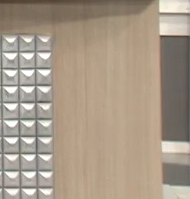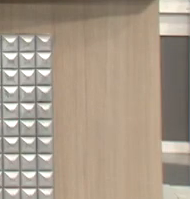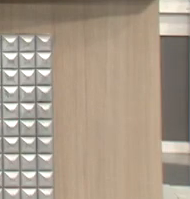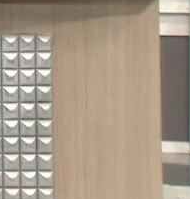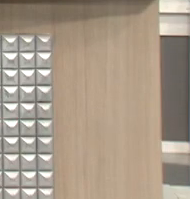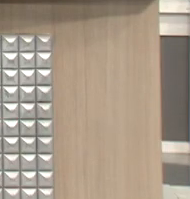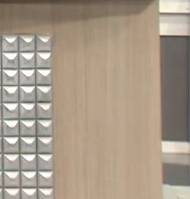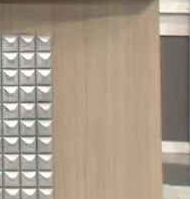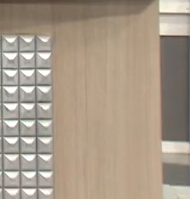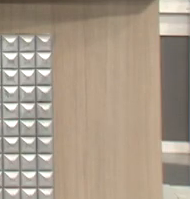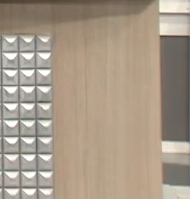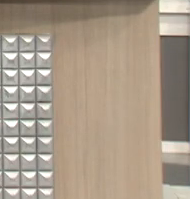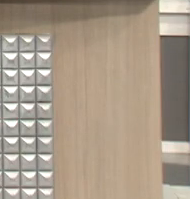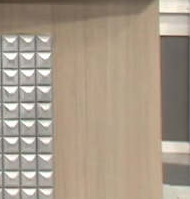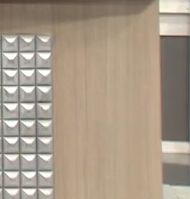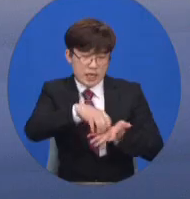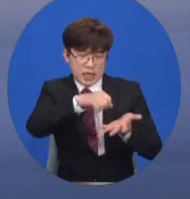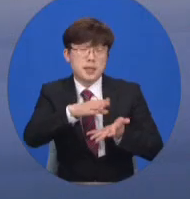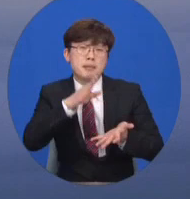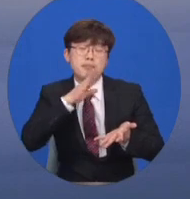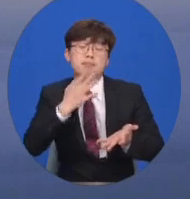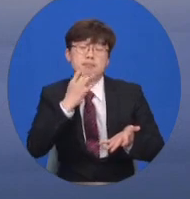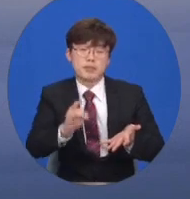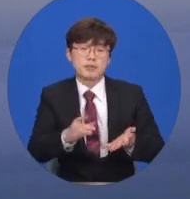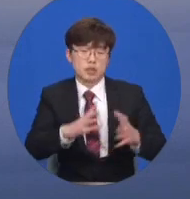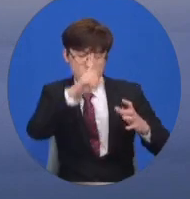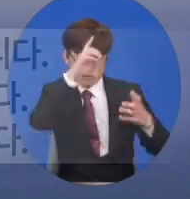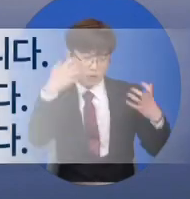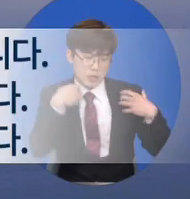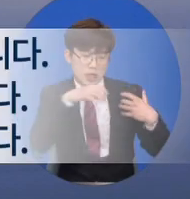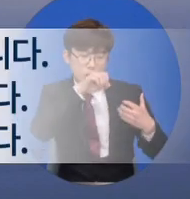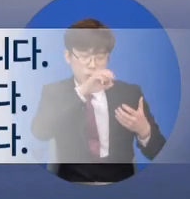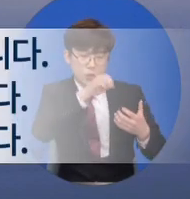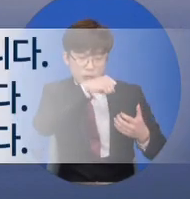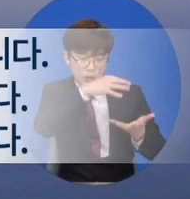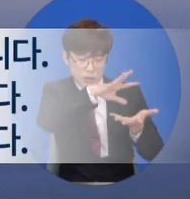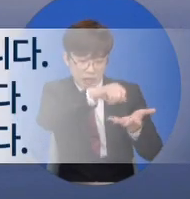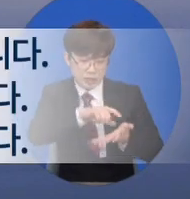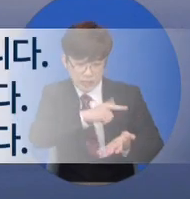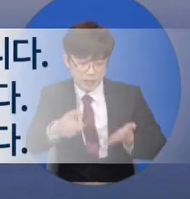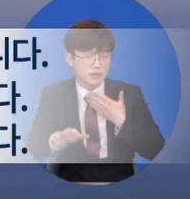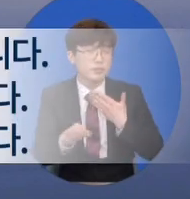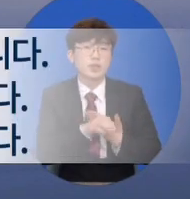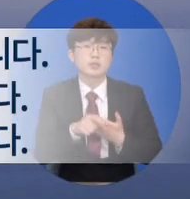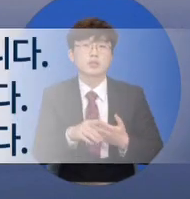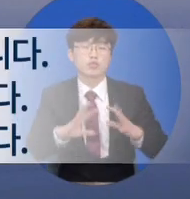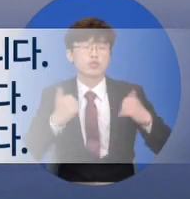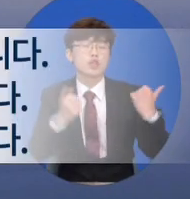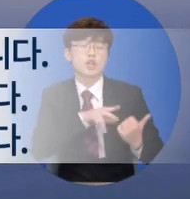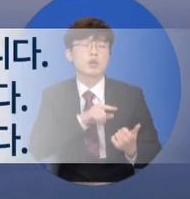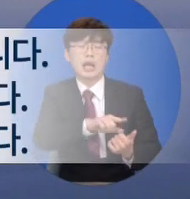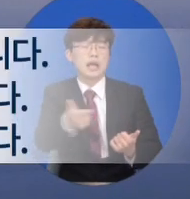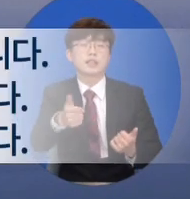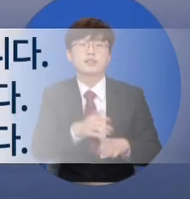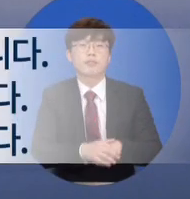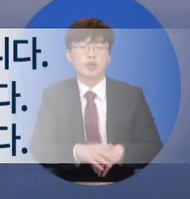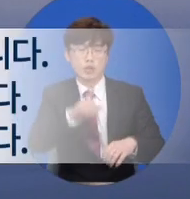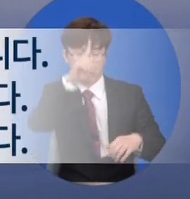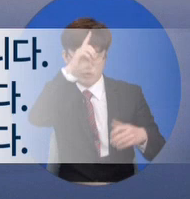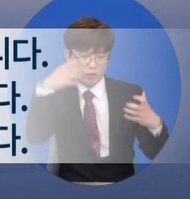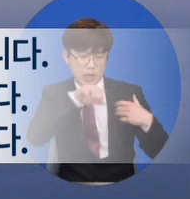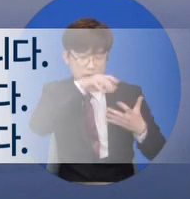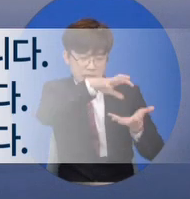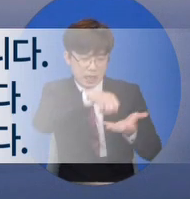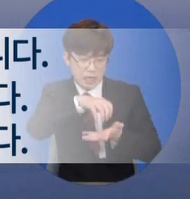이것이 바꿔야 할 이유라고 주장했습니다 국비와 국책 사업을 가져오지 않는 국회의원은 국회의원이 아닙니다 국와 국책